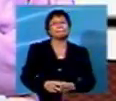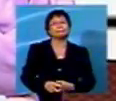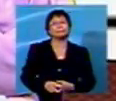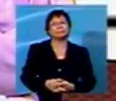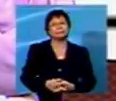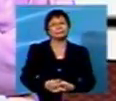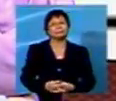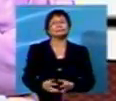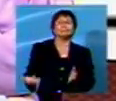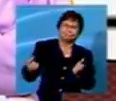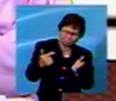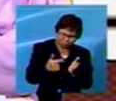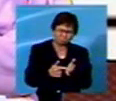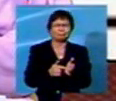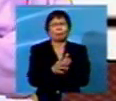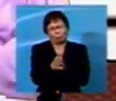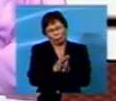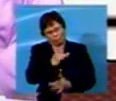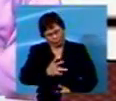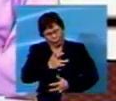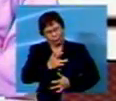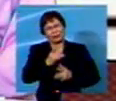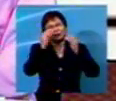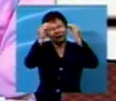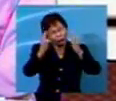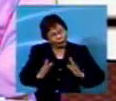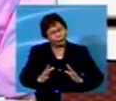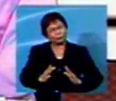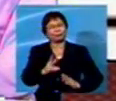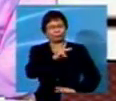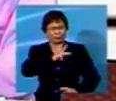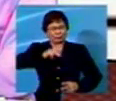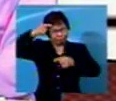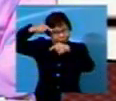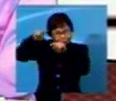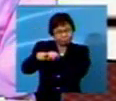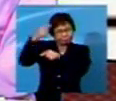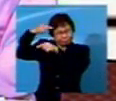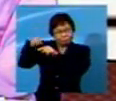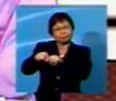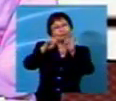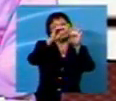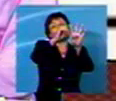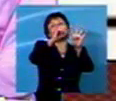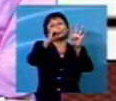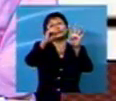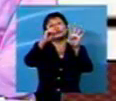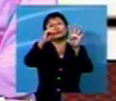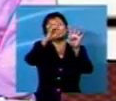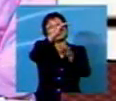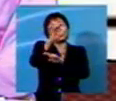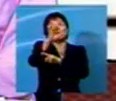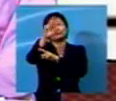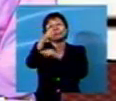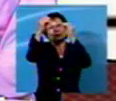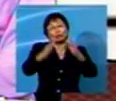dunia lagi usaha menghargai warga pendidik kabinet bersetuju untuk memberi 400,000 guru seluruh